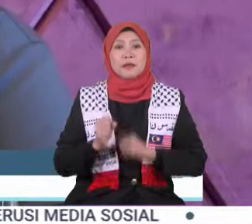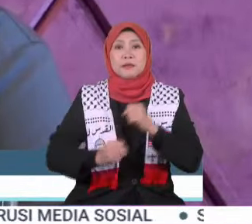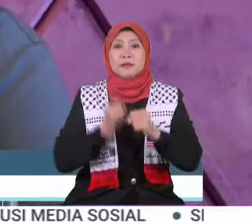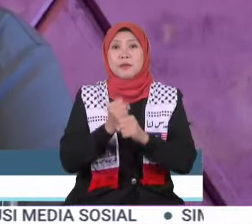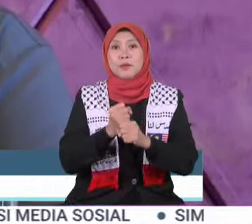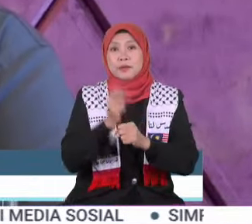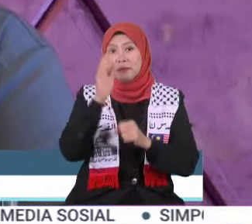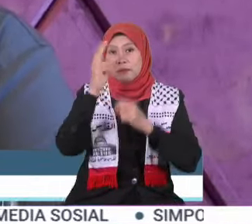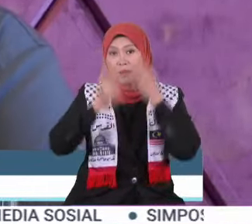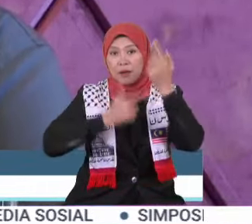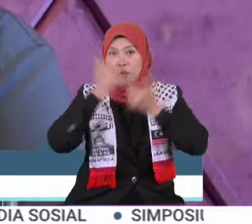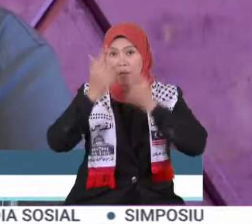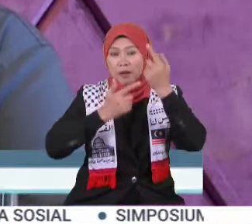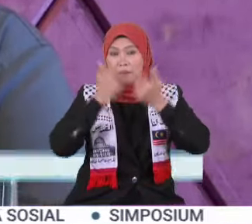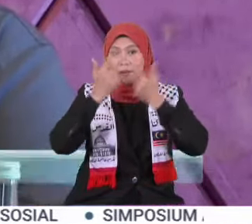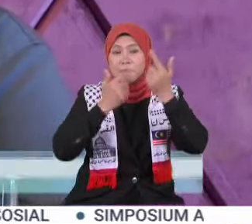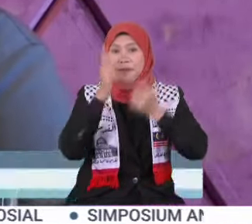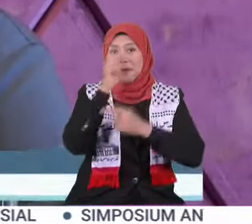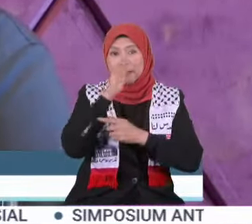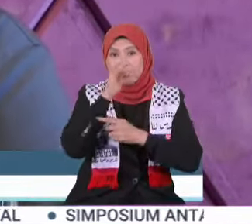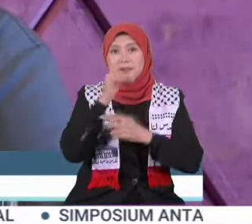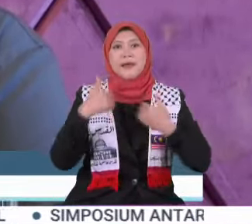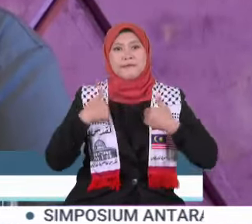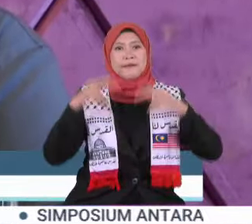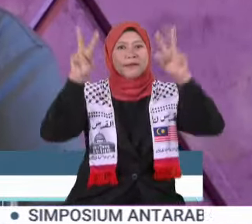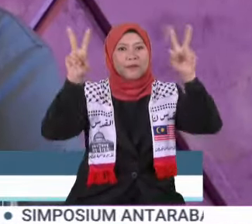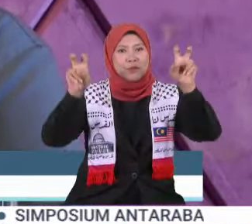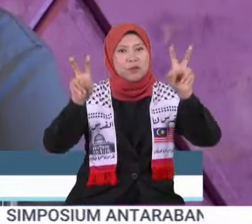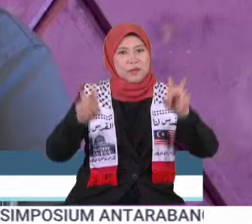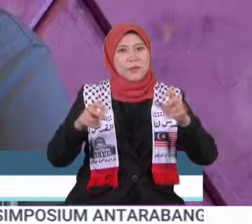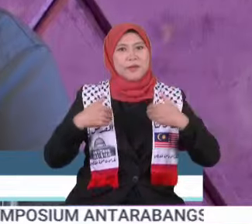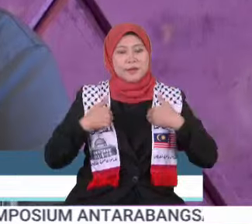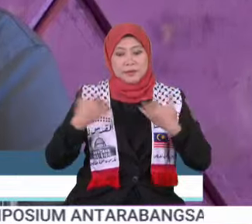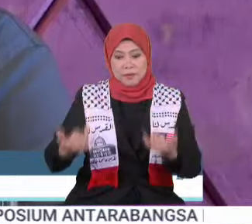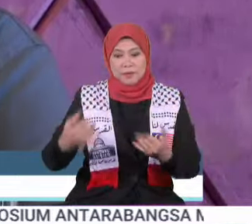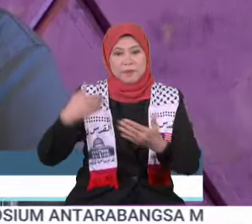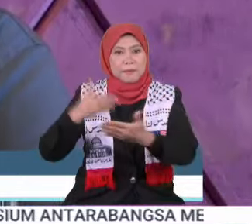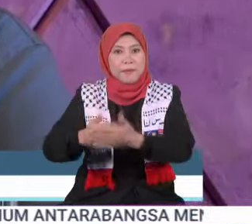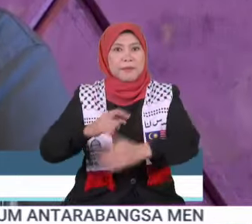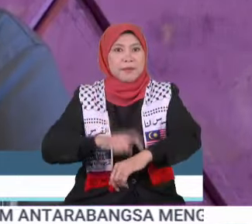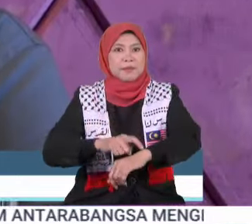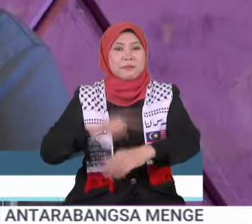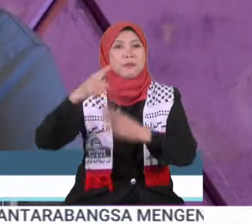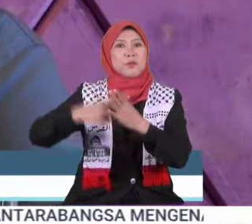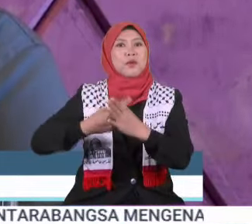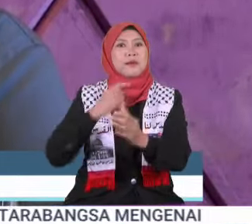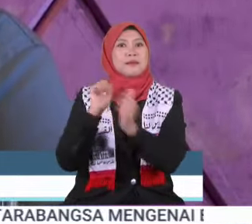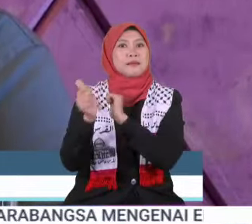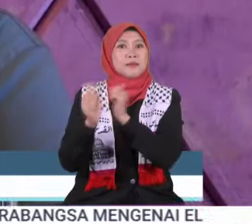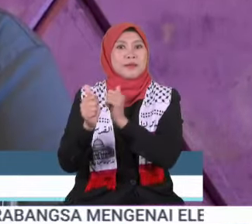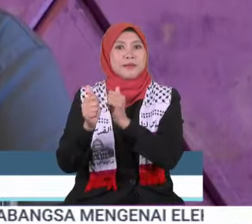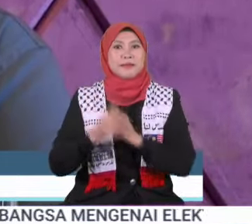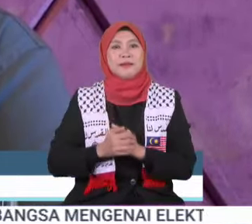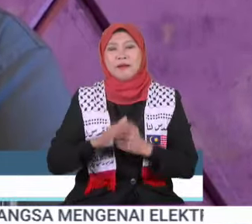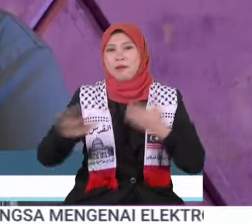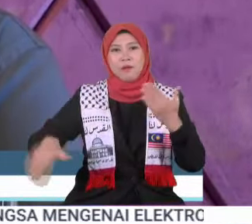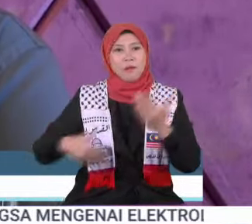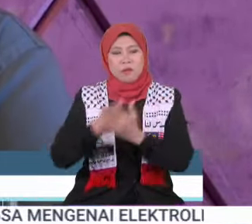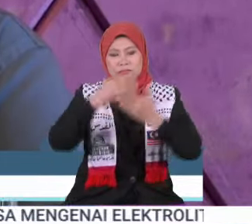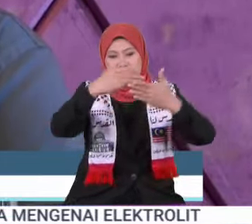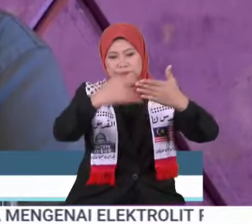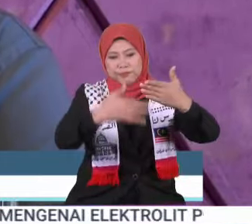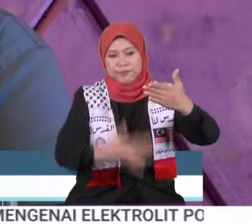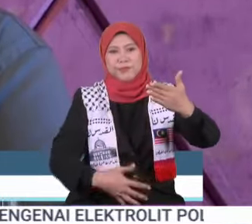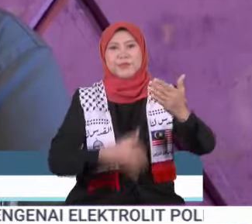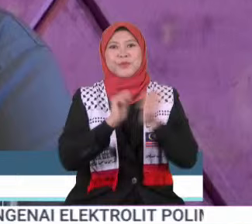setiap bulan tema Yang Tersendiri jadi apabila tiba bulan sukan kita Letakkan semua acara sukan sebagai salah